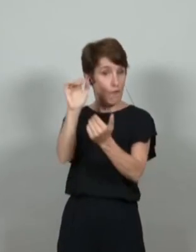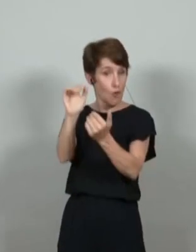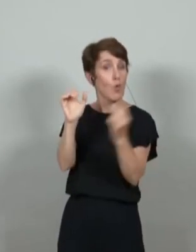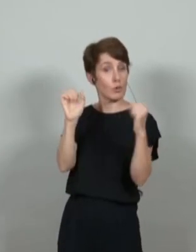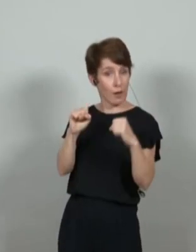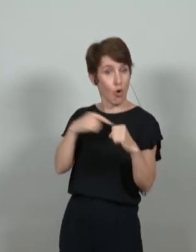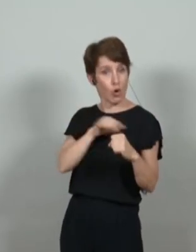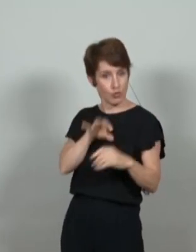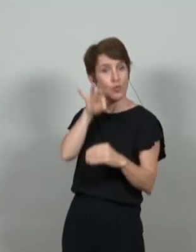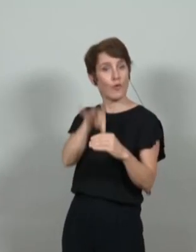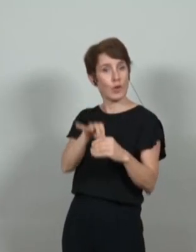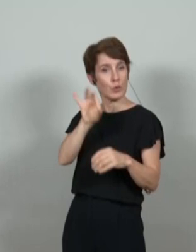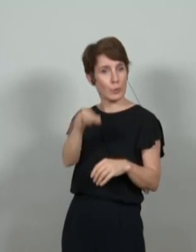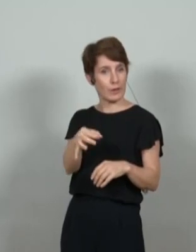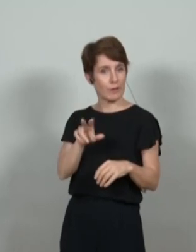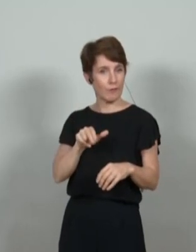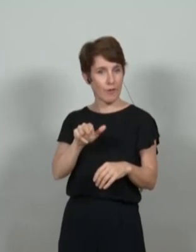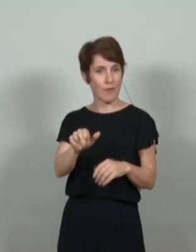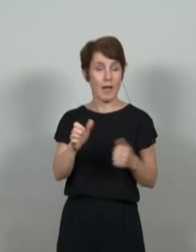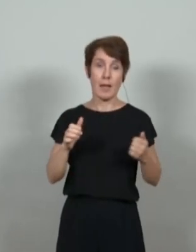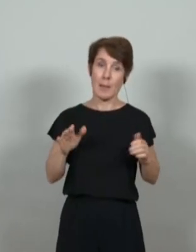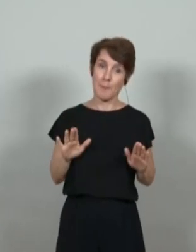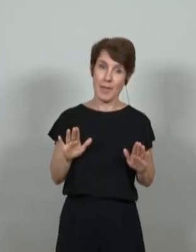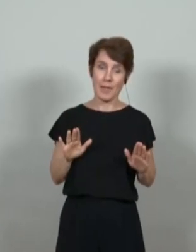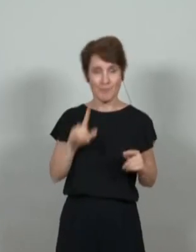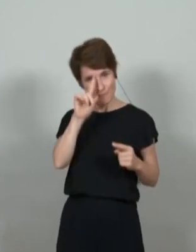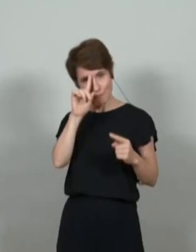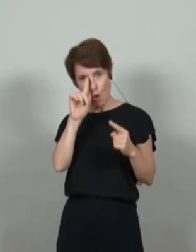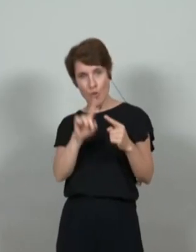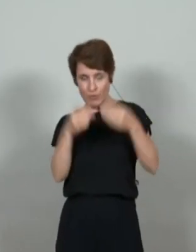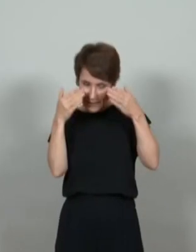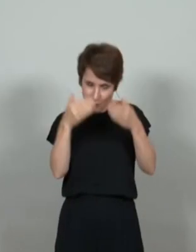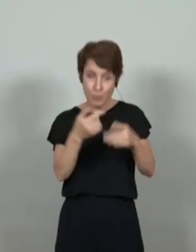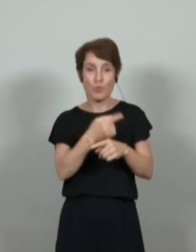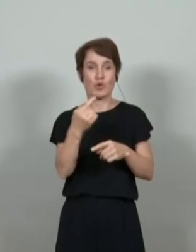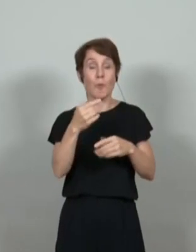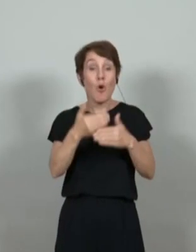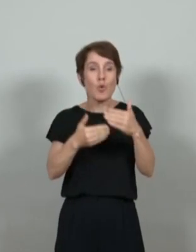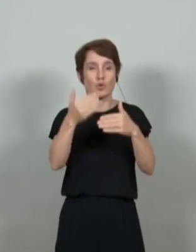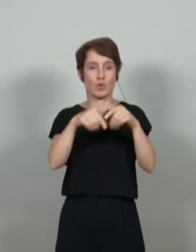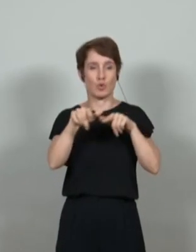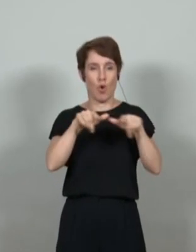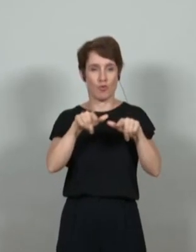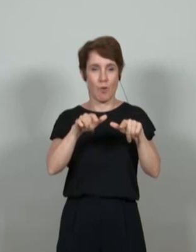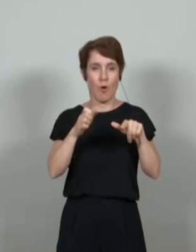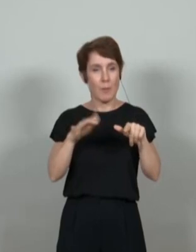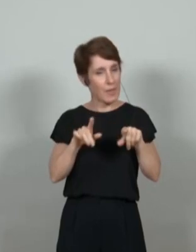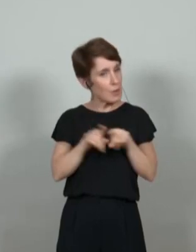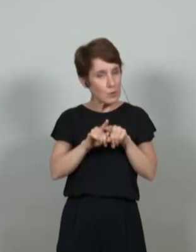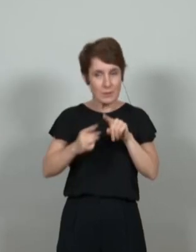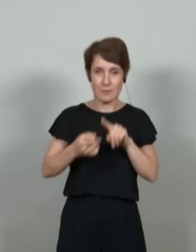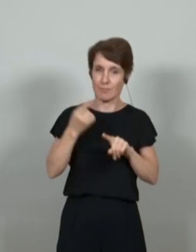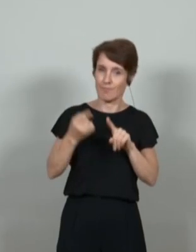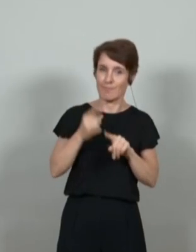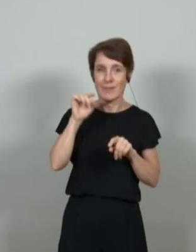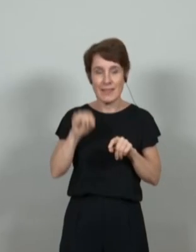mais l'objectif on trouve qu'il ne se focalise que sur la construction de logement et l'enjeu c'est aussi de se